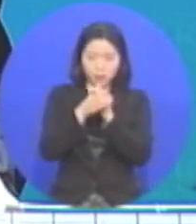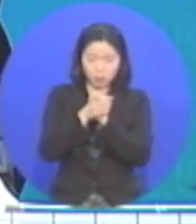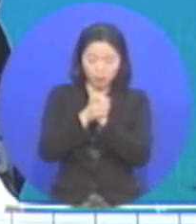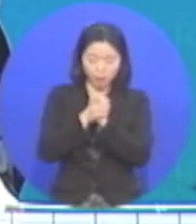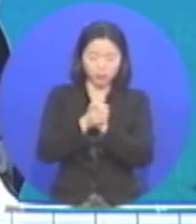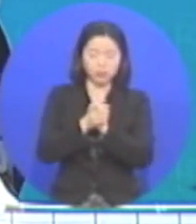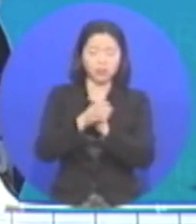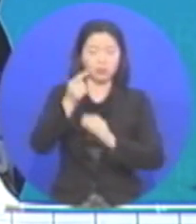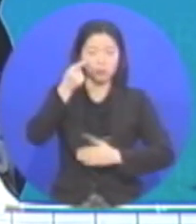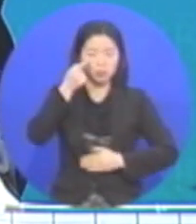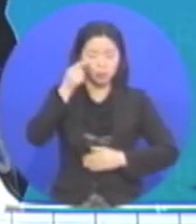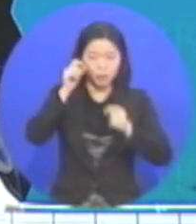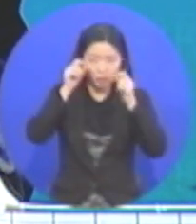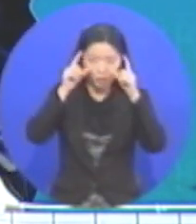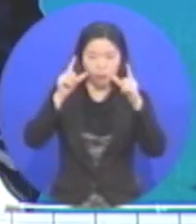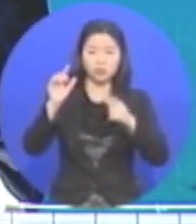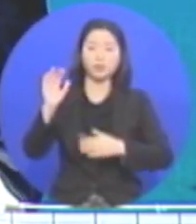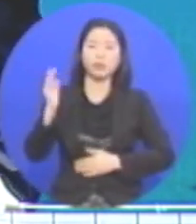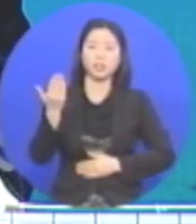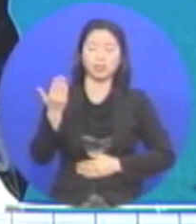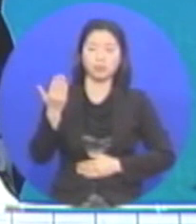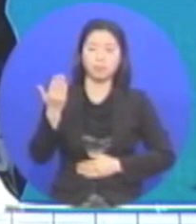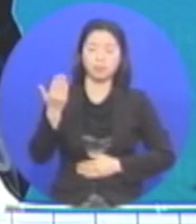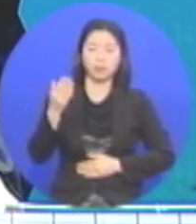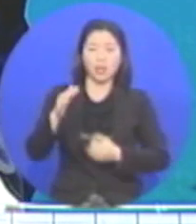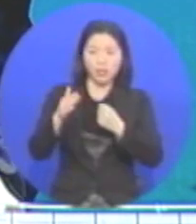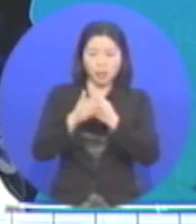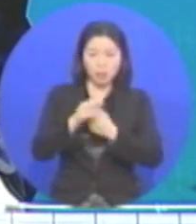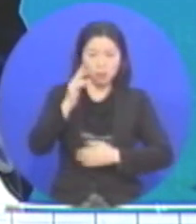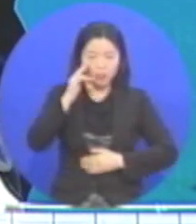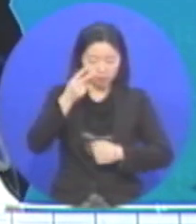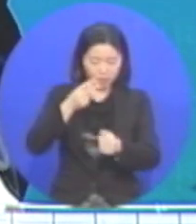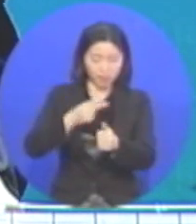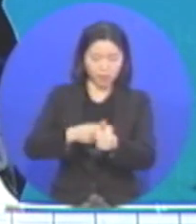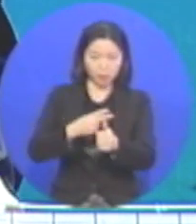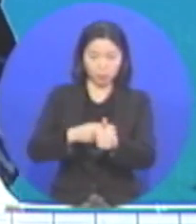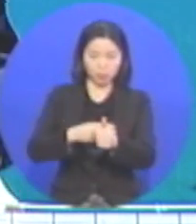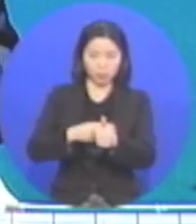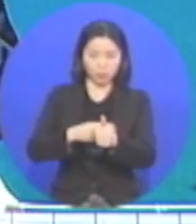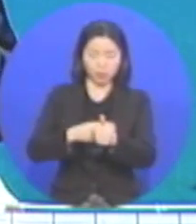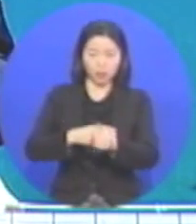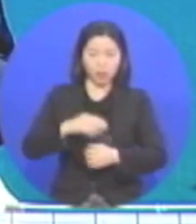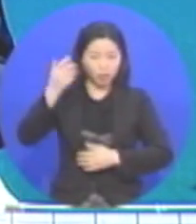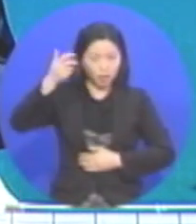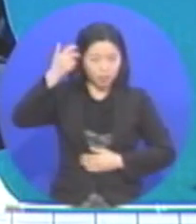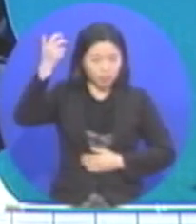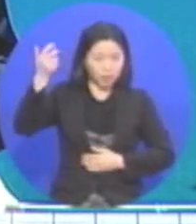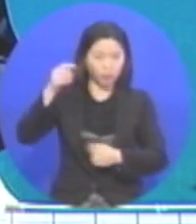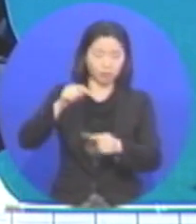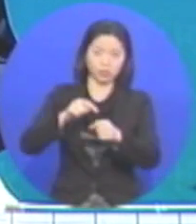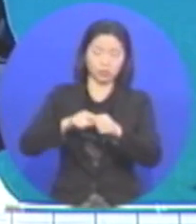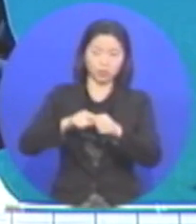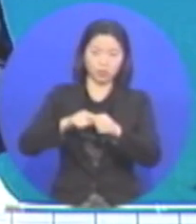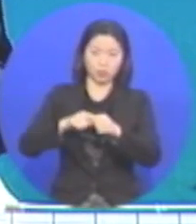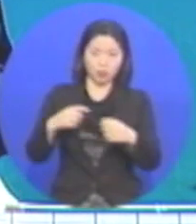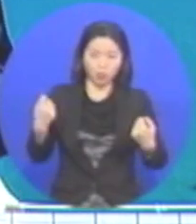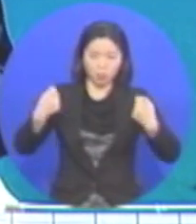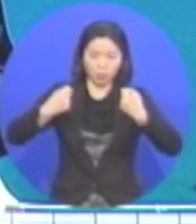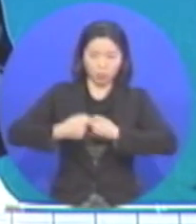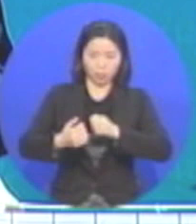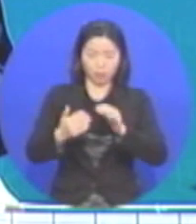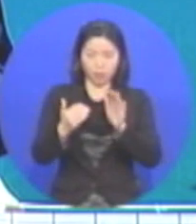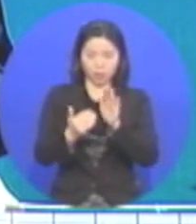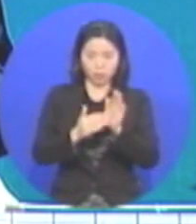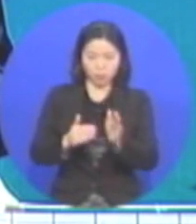뛰어야 됩니다 그래서 사도 바울이 아 0점 무장에 대해서 가르침